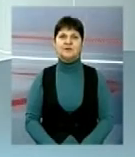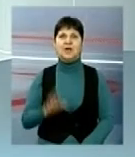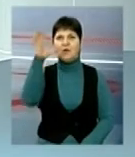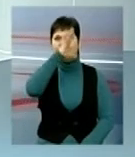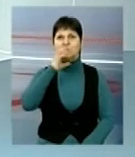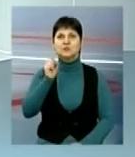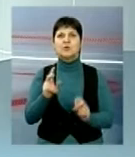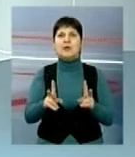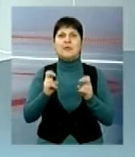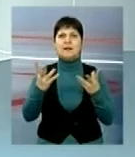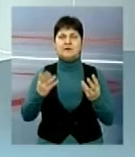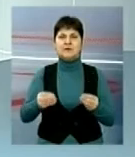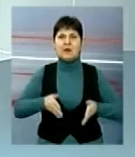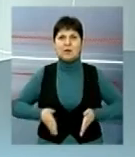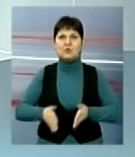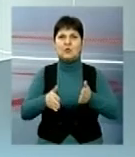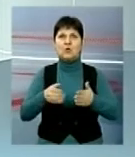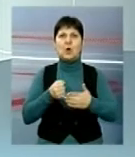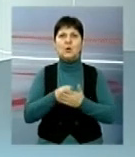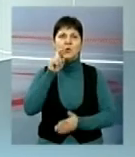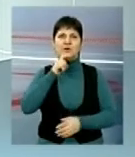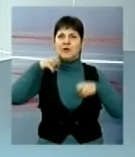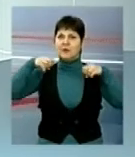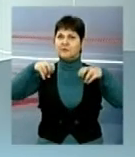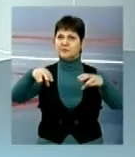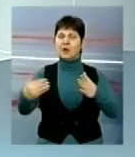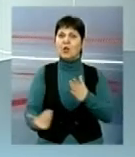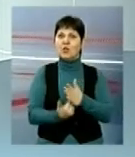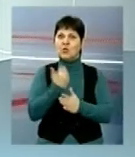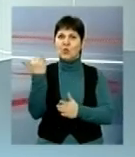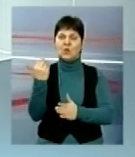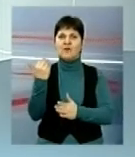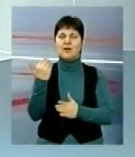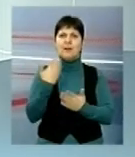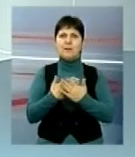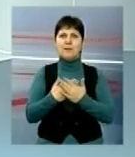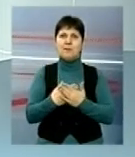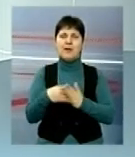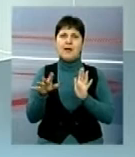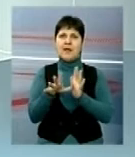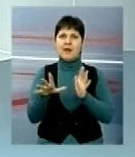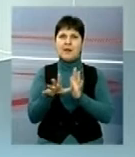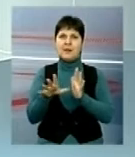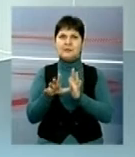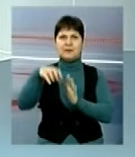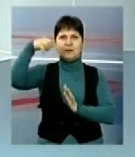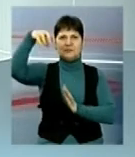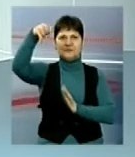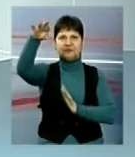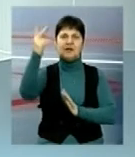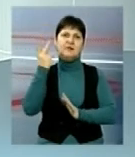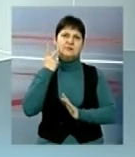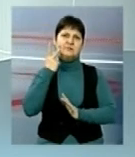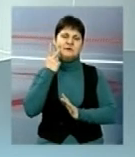Вночі, як вдень, дороги на під'їздах до Вінниці освітили по-новому. Поставили майже 1000 електричних опор в місцях, де найчастіше